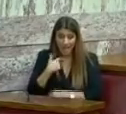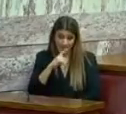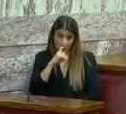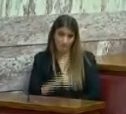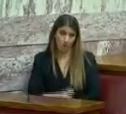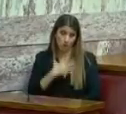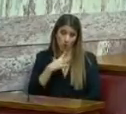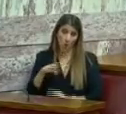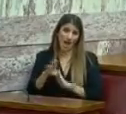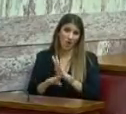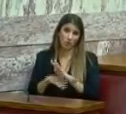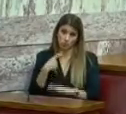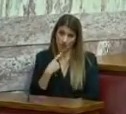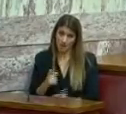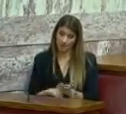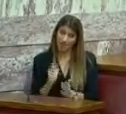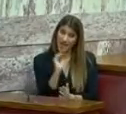Βουλής να τους καλέσουμε,